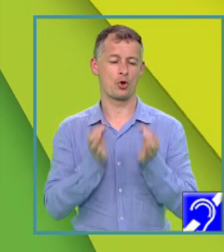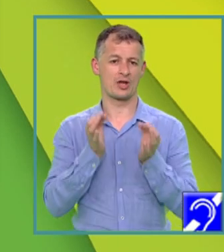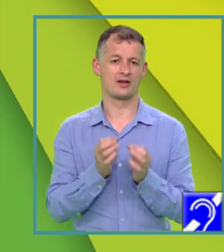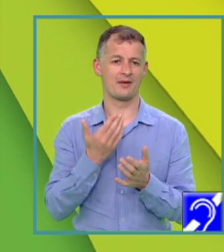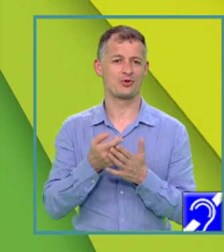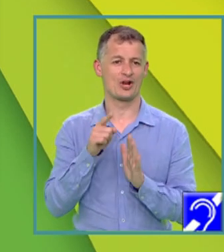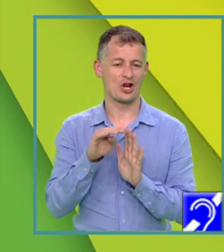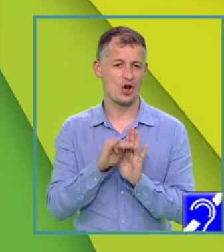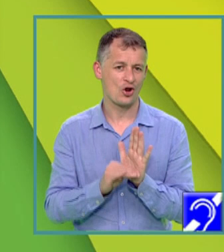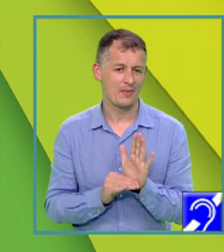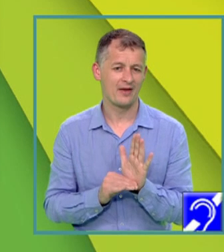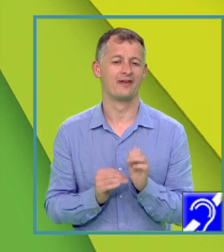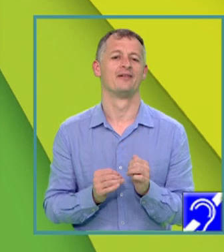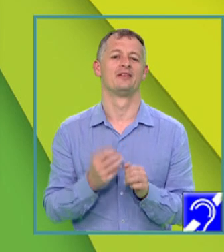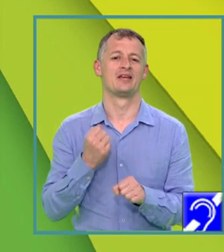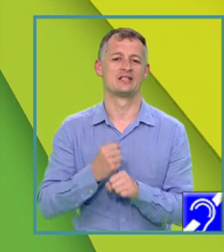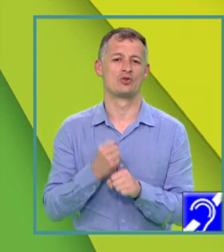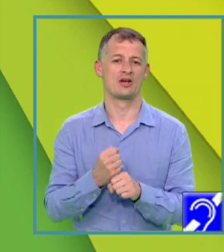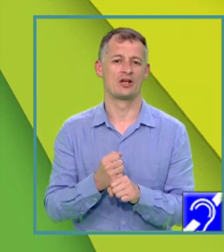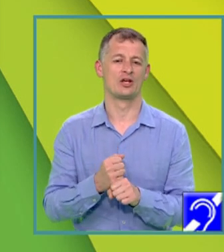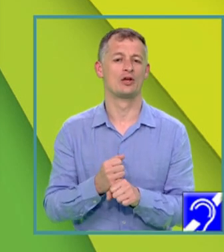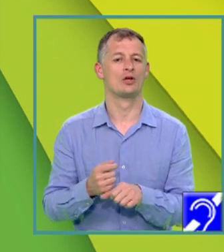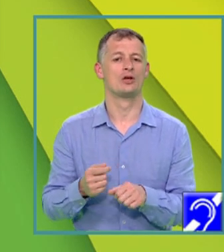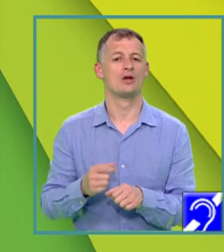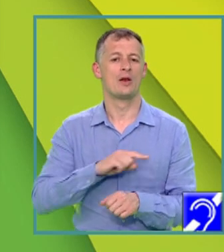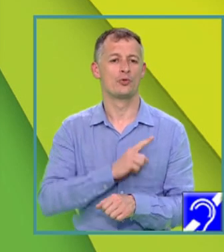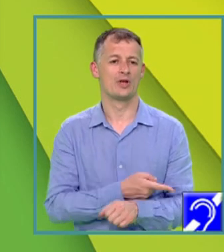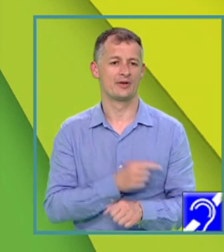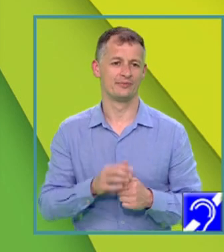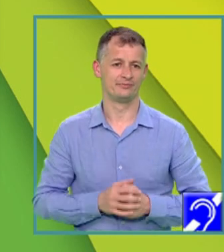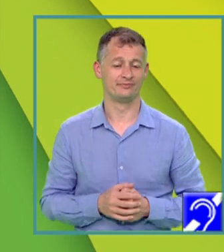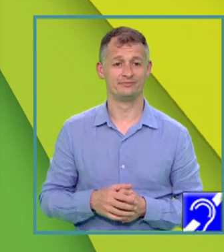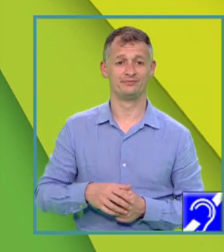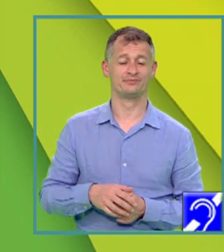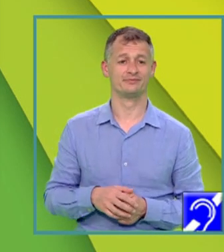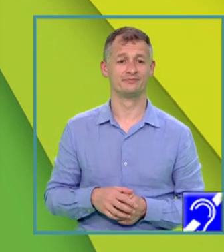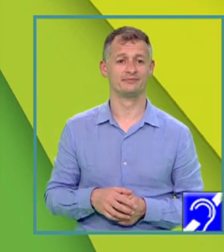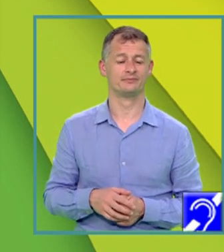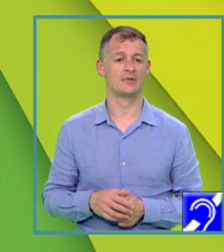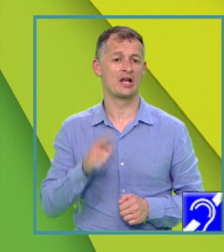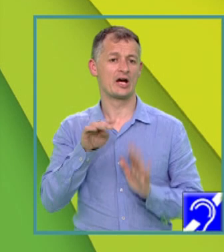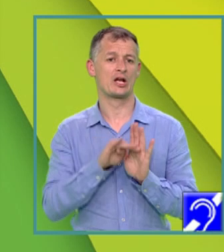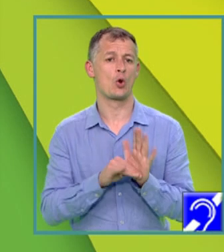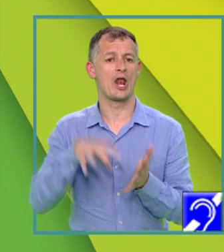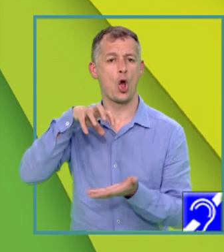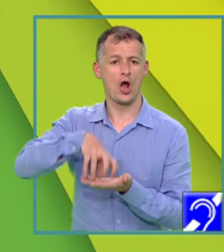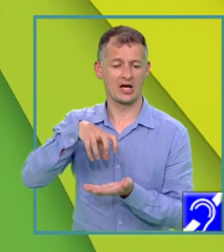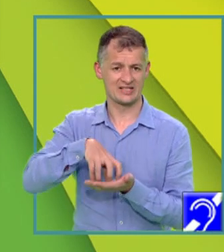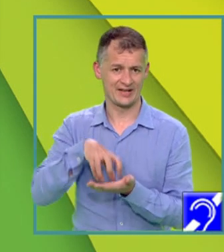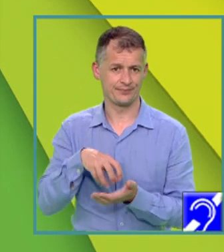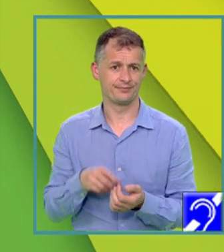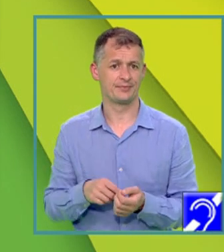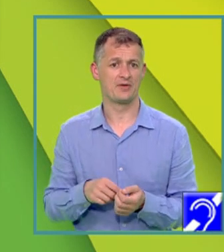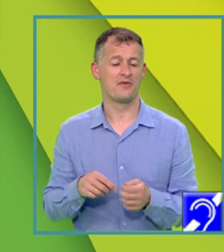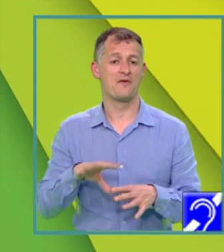exercitare comună a puterii. Ne raportăm la normele de locație. Vă spuneam mai devreme că familia extinsă punea accent